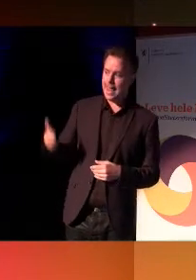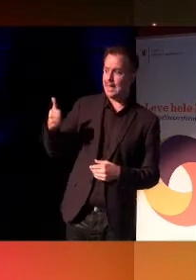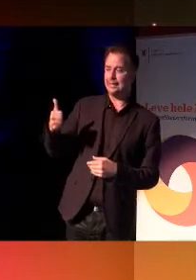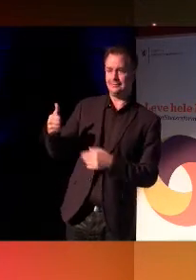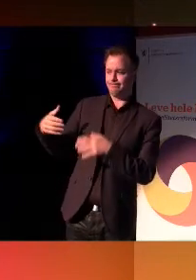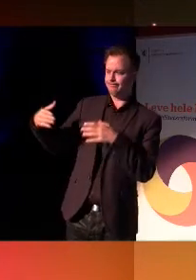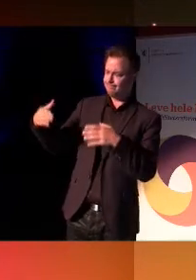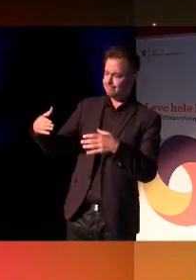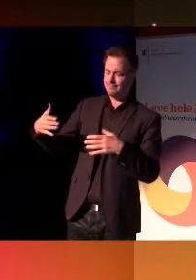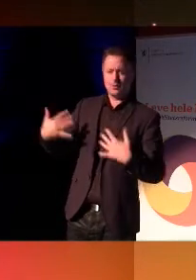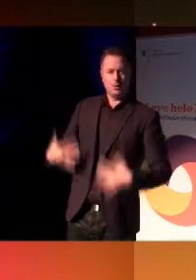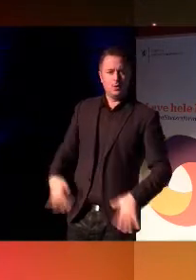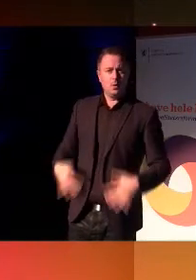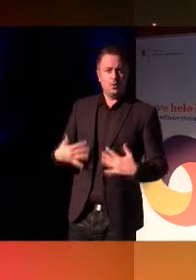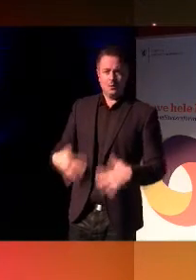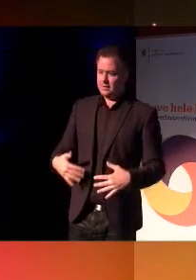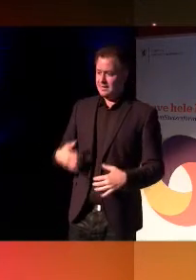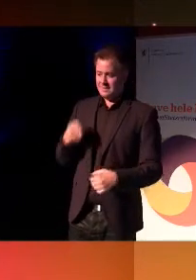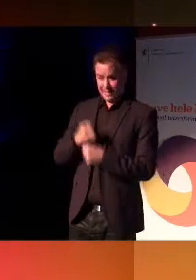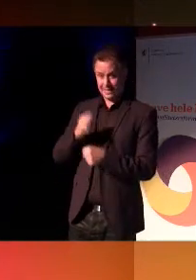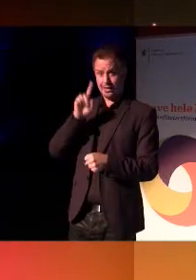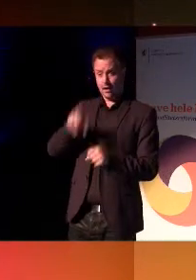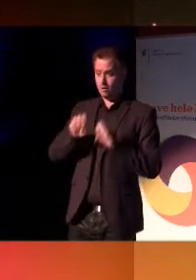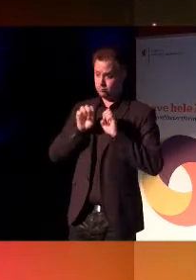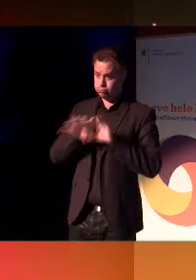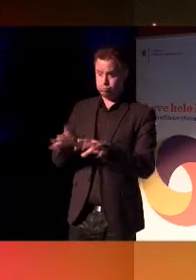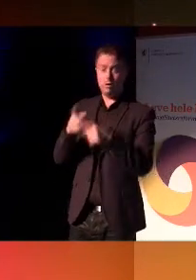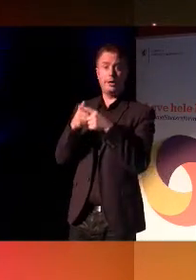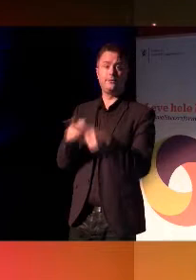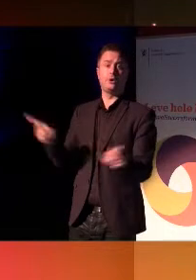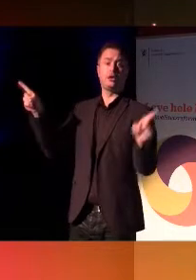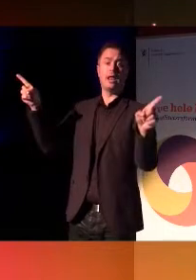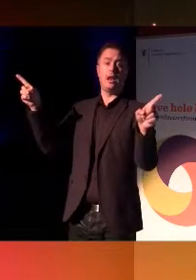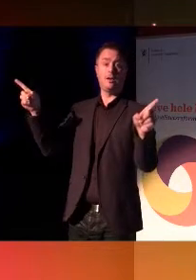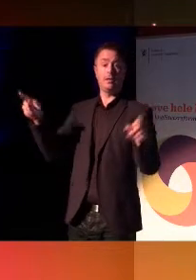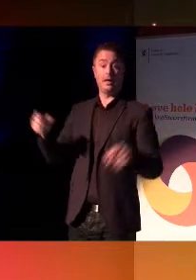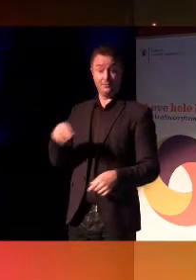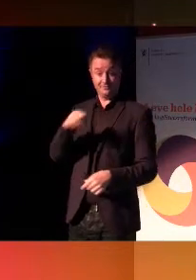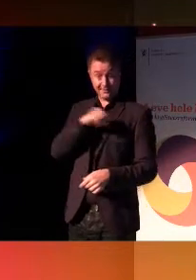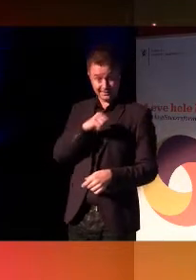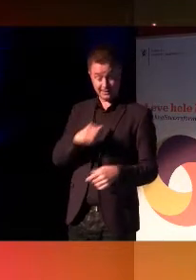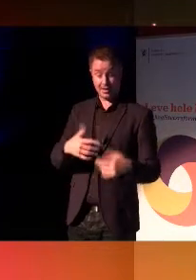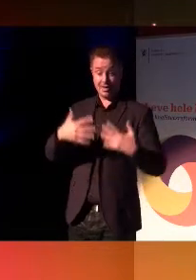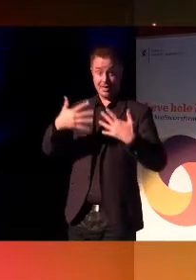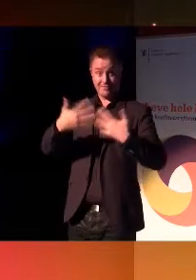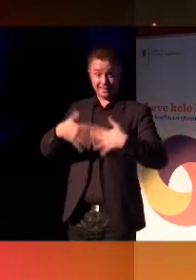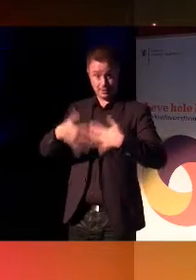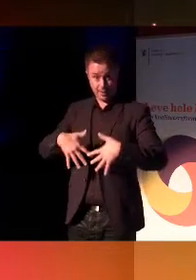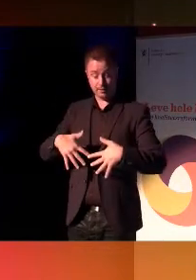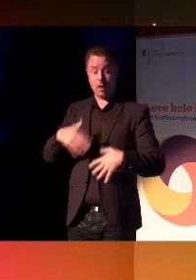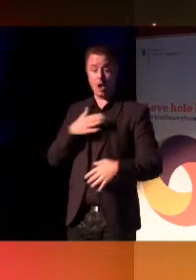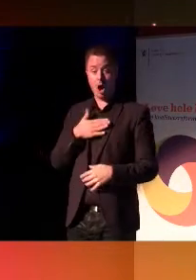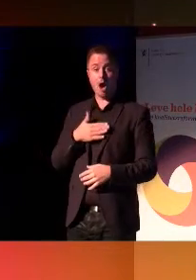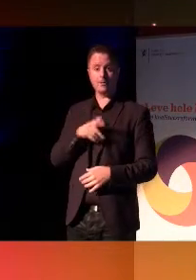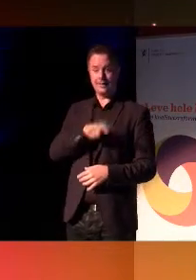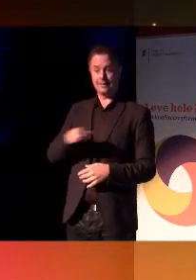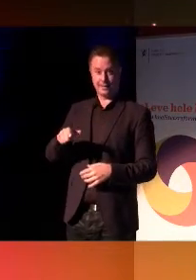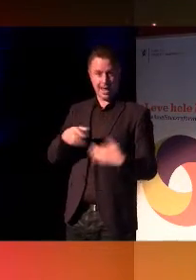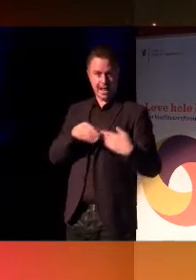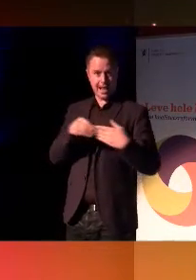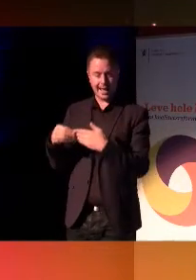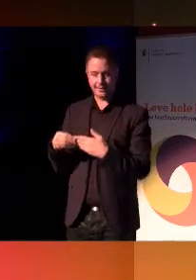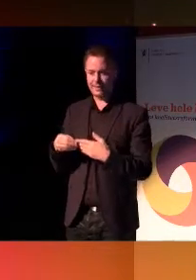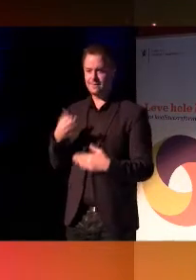forskjell. Som dere ser, hvis det virksomheter som ledes av mennesker som dedikert og bevisste, nysgjerrige